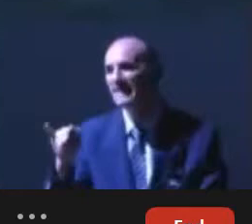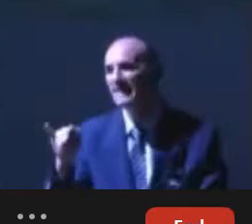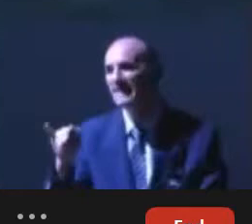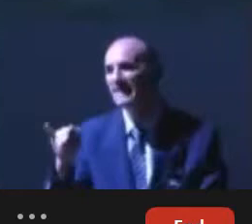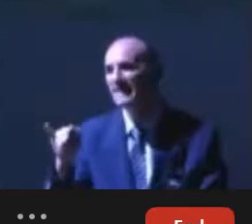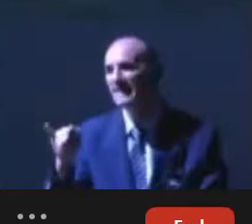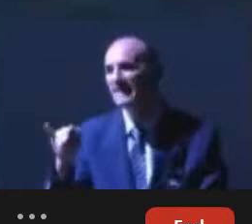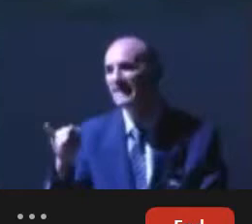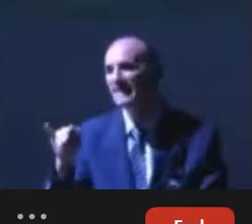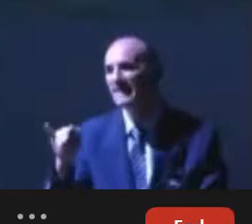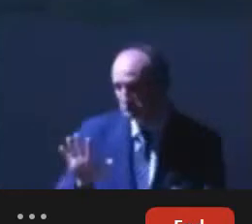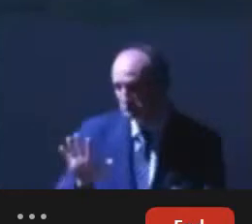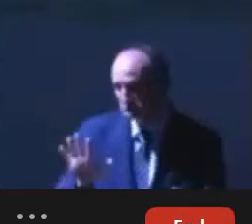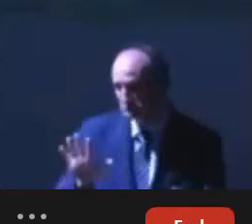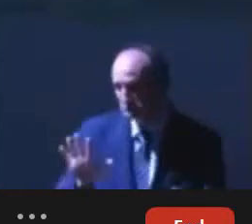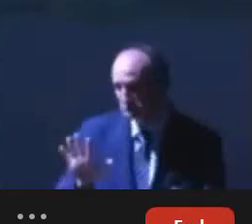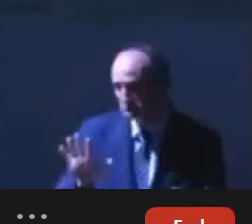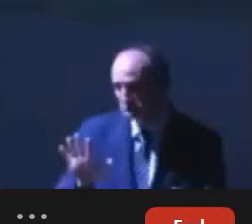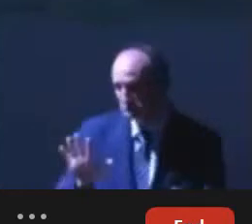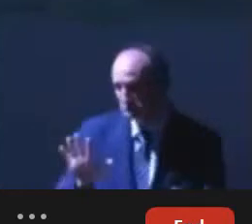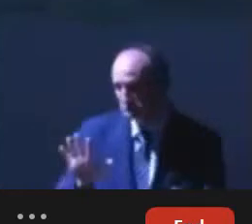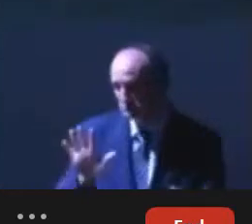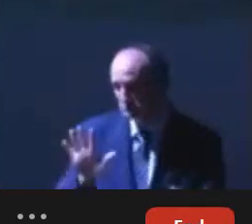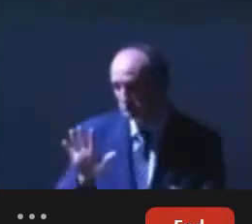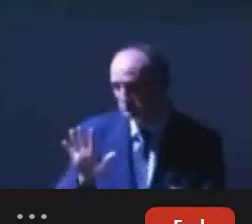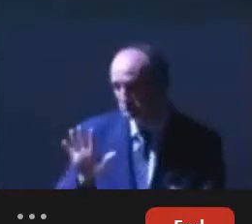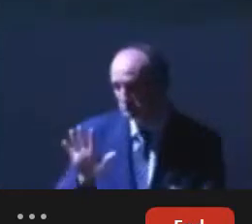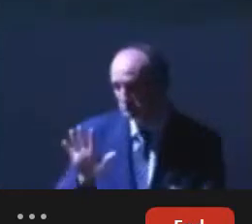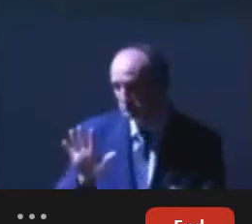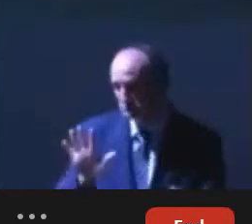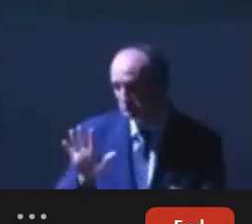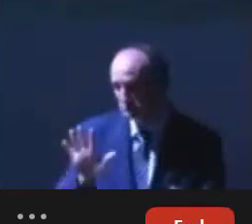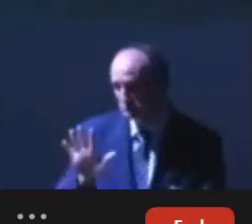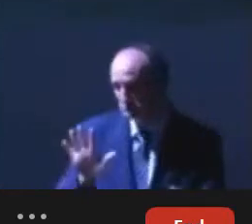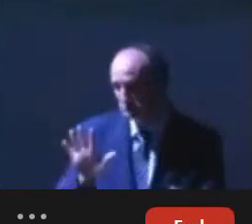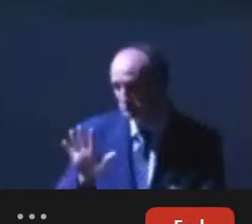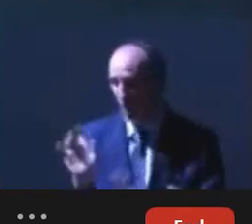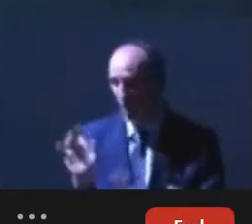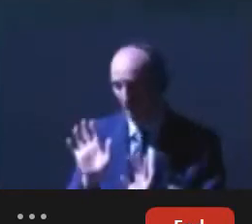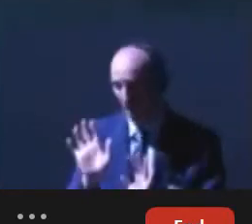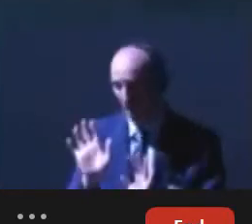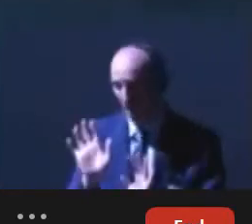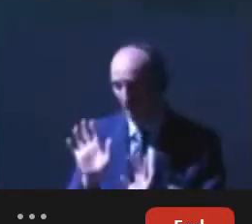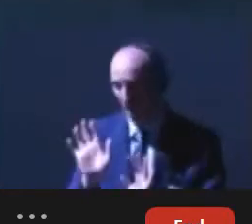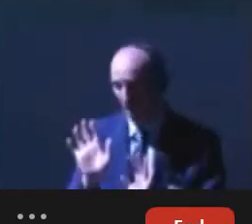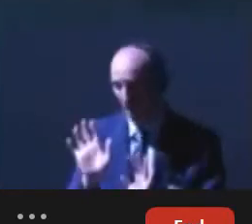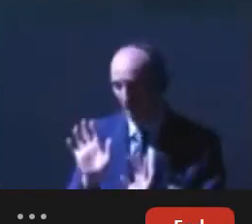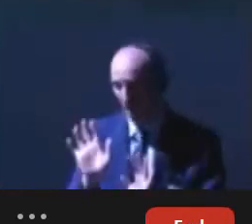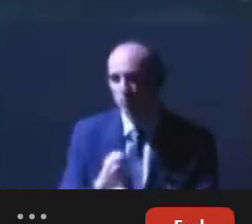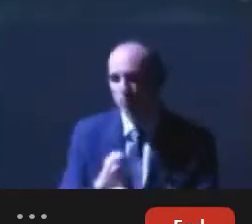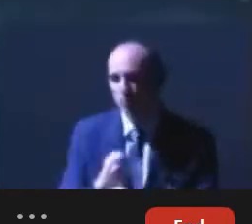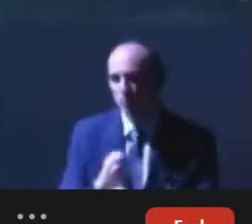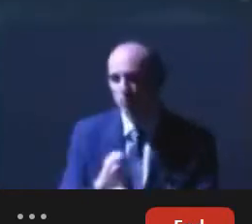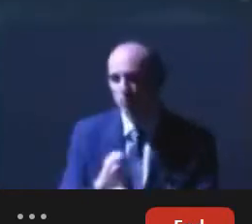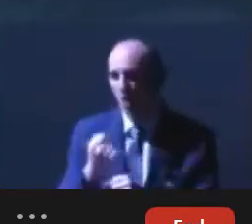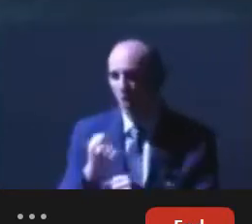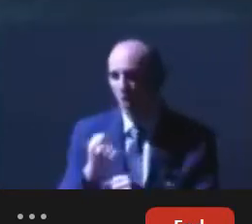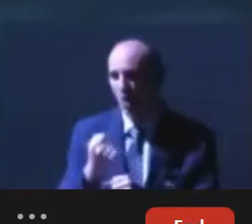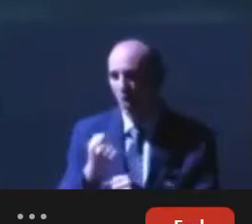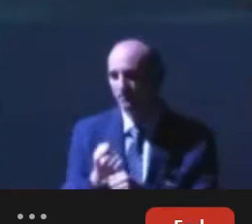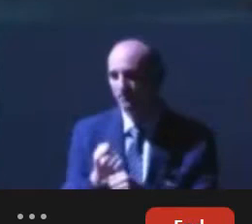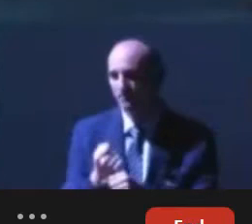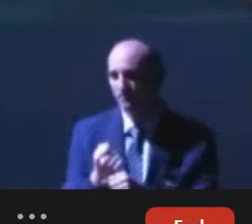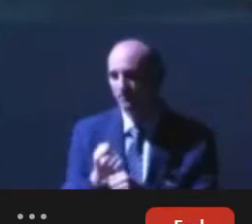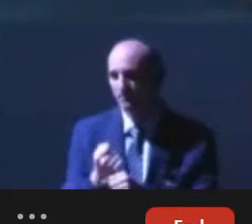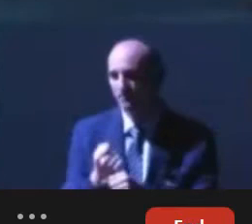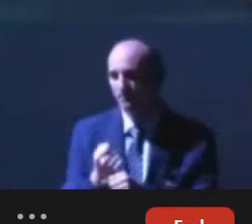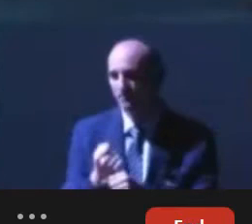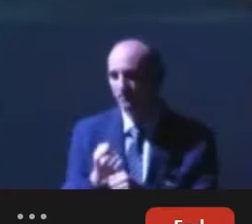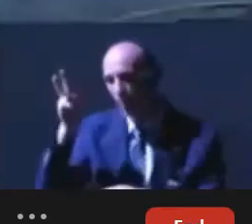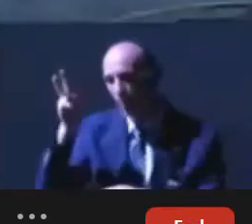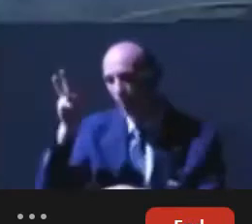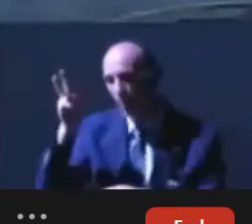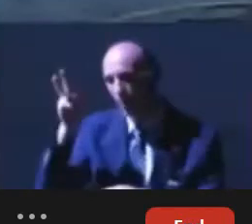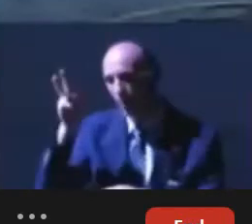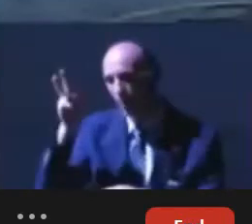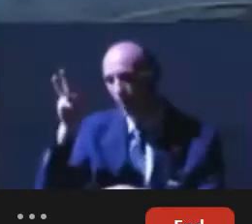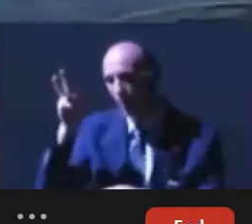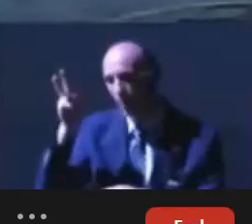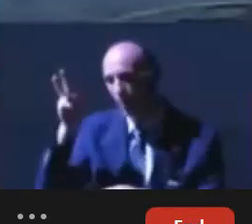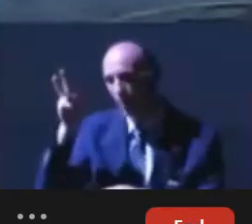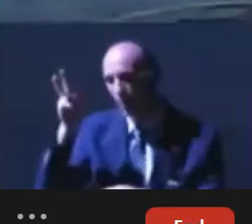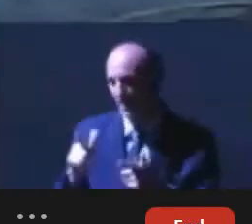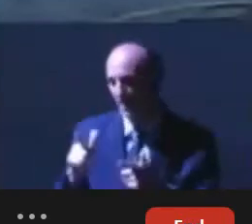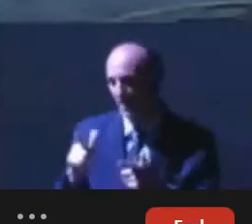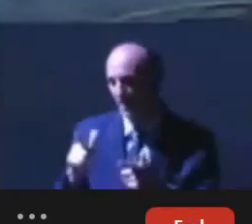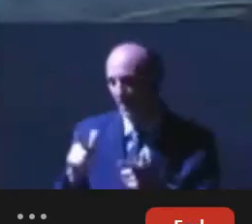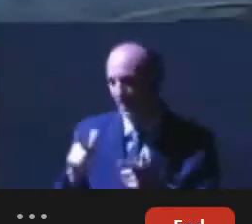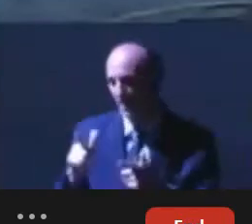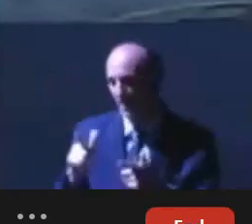giới. Nước Mỹ Latin thì nó đã không sang được đây, các bạn ở Colombia và Peru họ không sang đây, thì mọi người đã thấy ở đây có 6